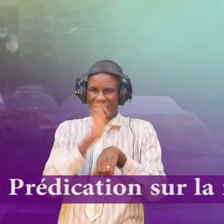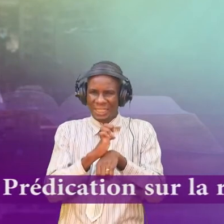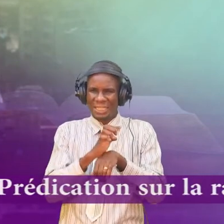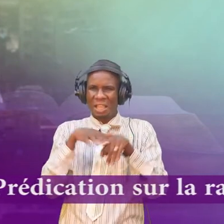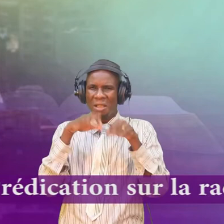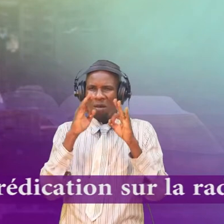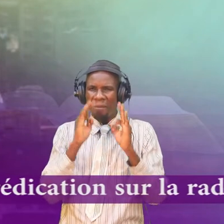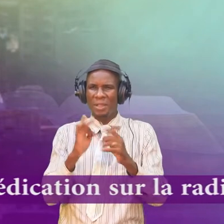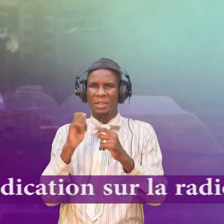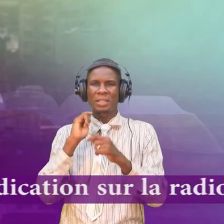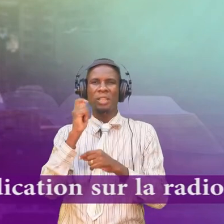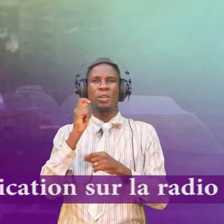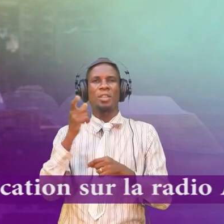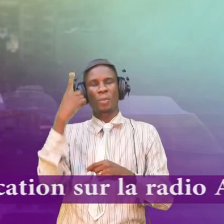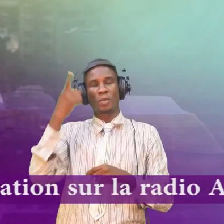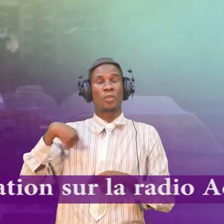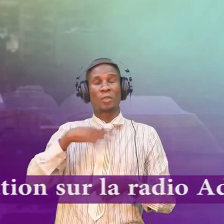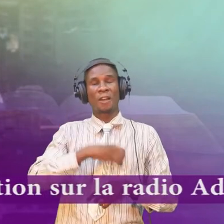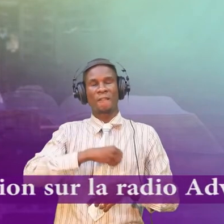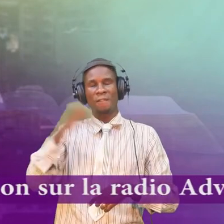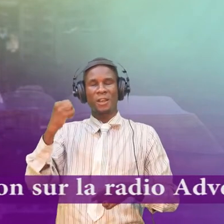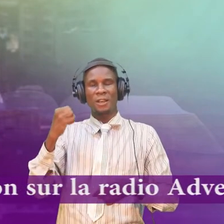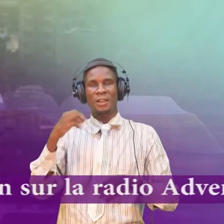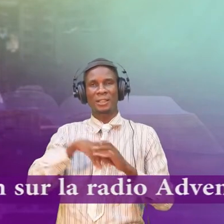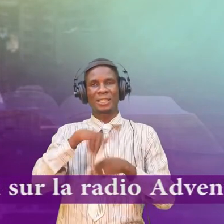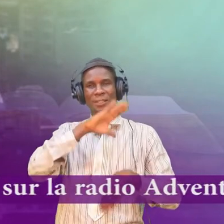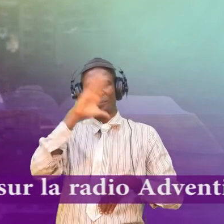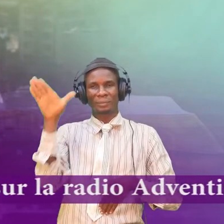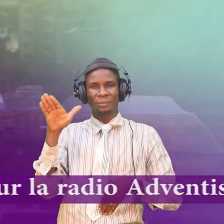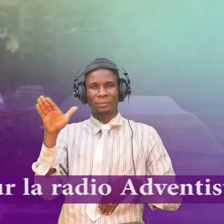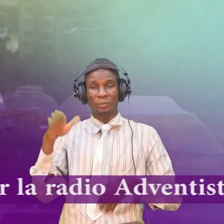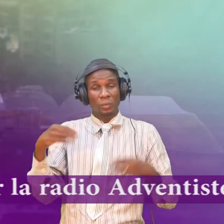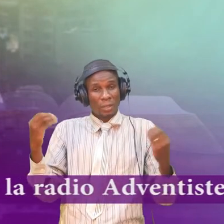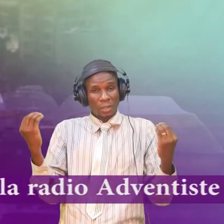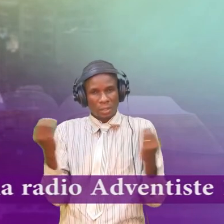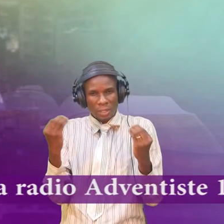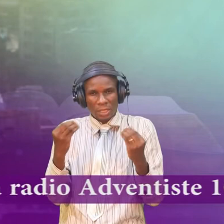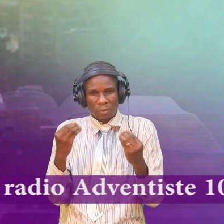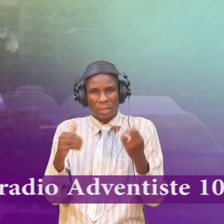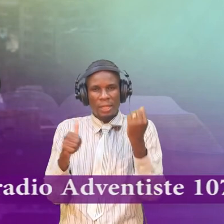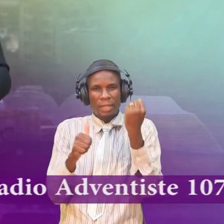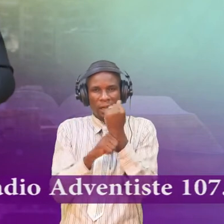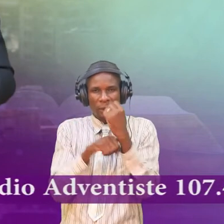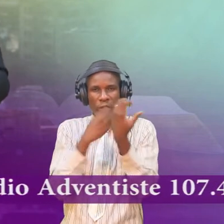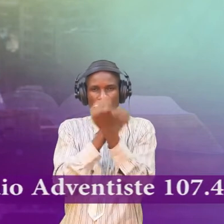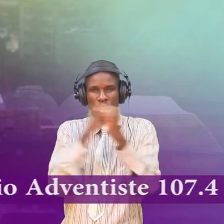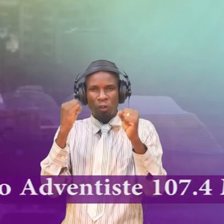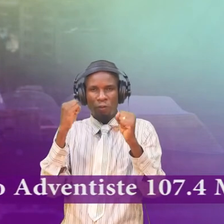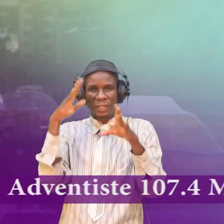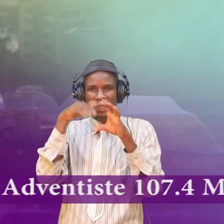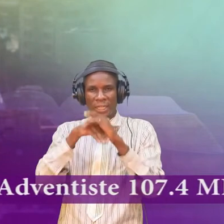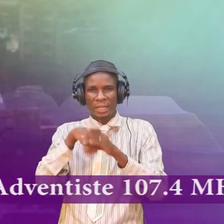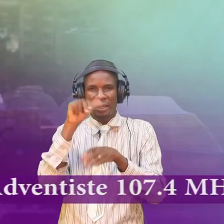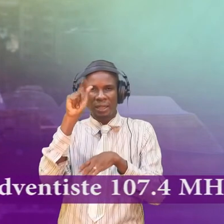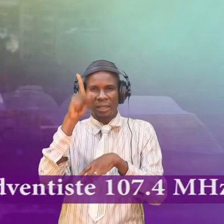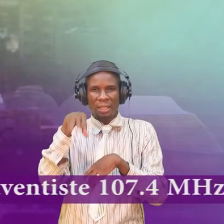religieux n'est matendo yetu ya kidini sio njia ya kutuokoa. C'est pour cela que les rachetés ndio